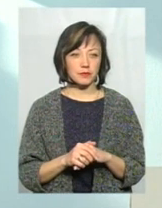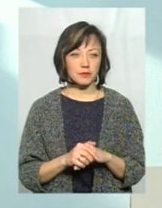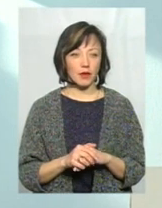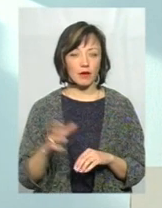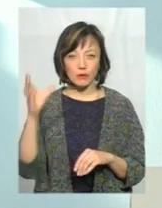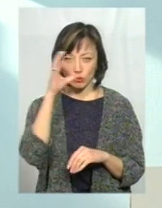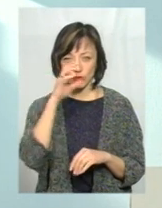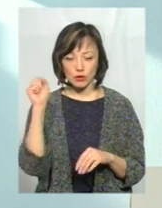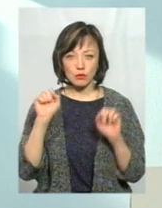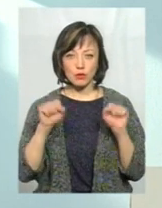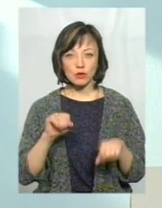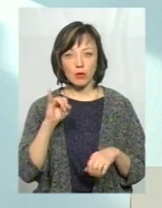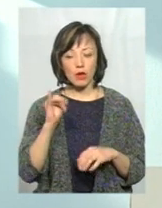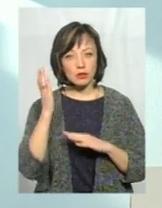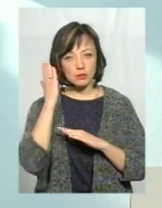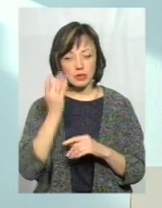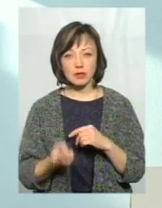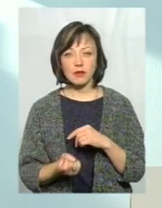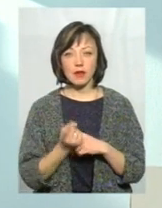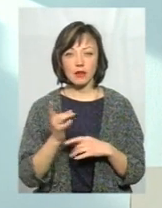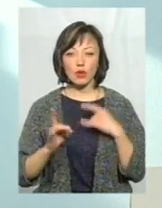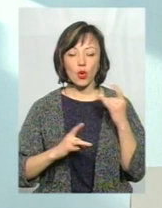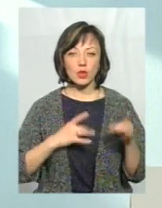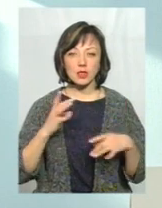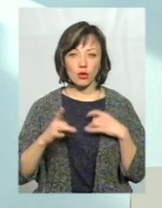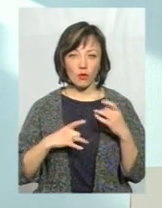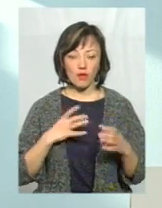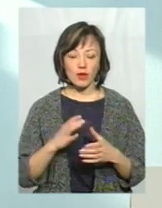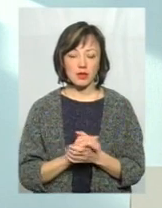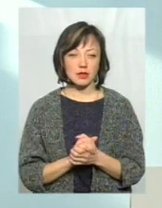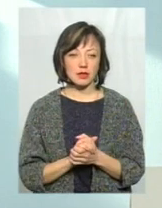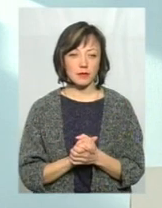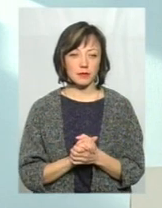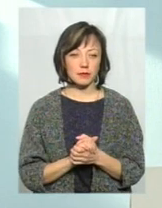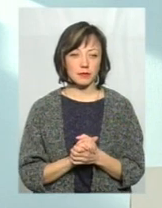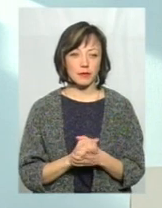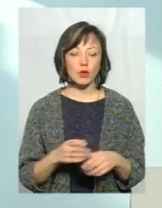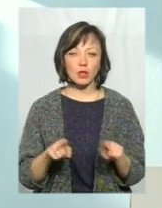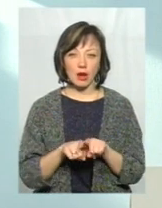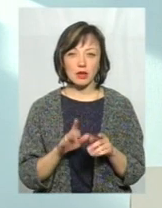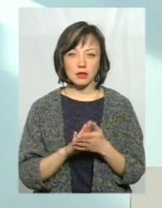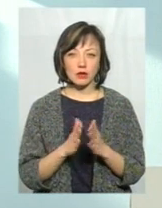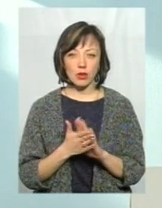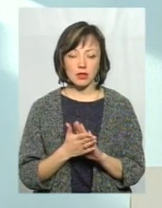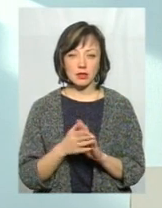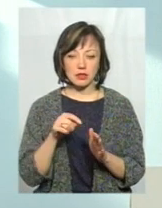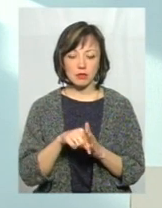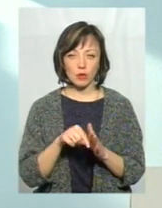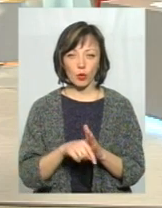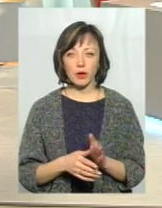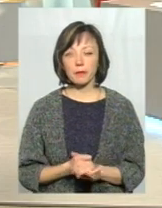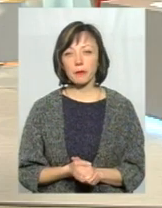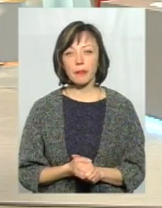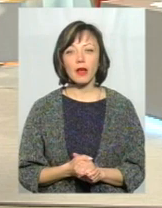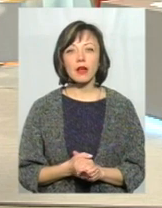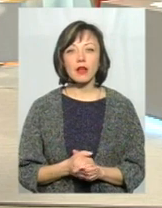Вночі може погано спати, з'являється роздратованість, як правило, от така симптоматика. А що